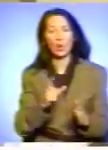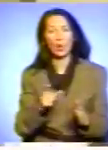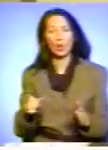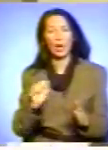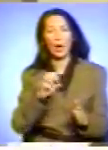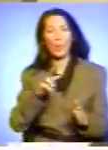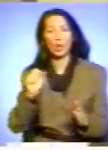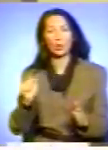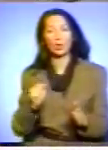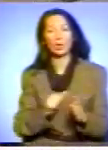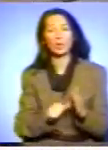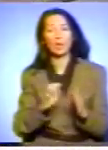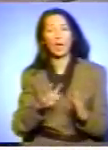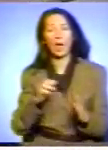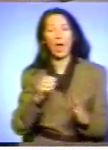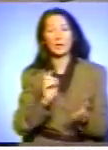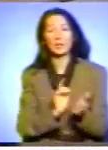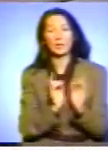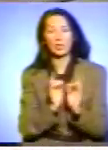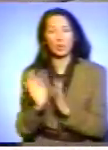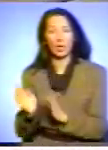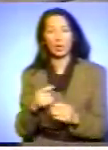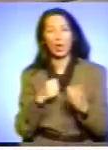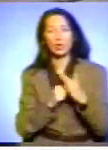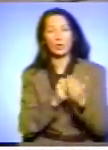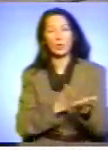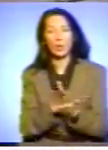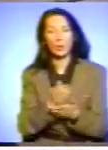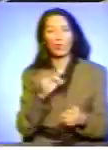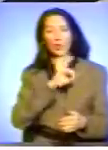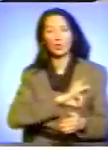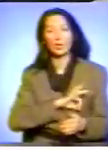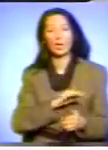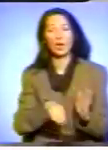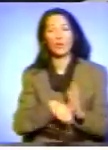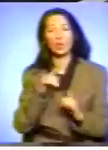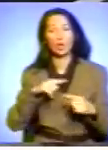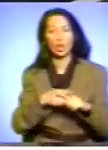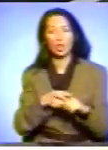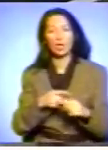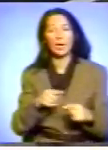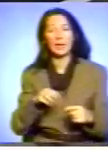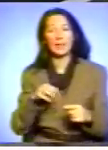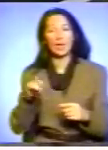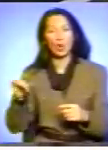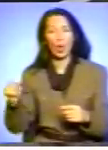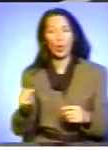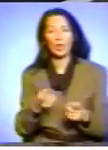стаціонарно. Основними напрямами роботи клініки є використання високотехнологічних малоінвазивних органозберігаючих технологій з